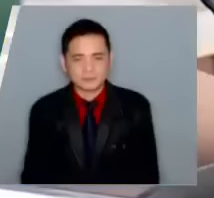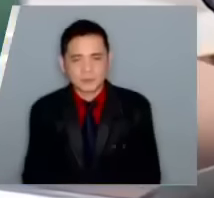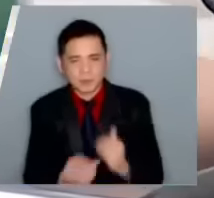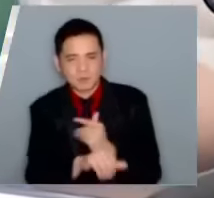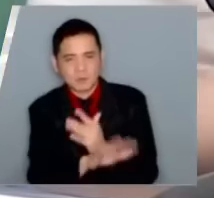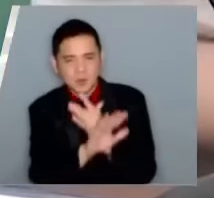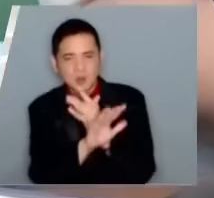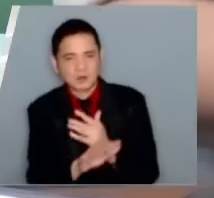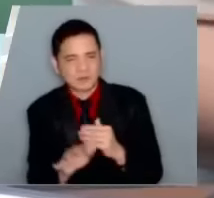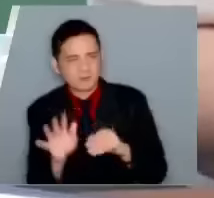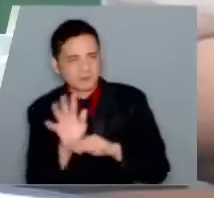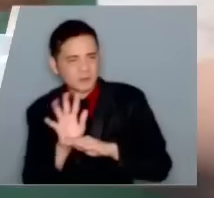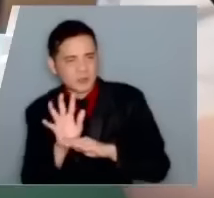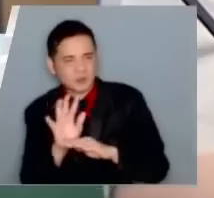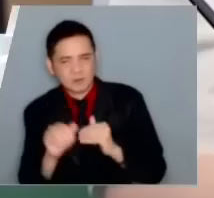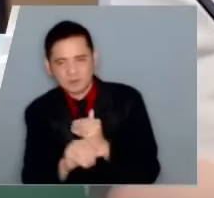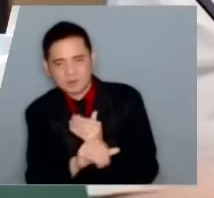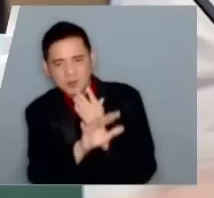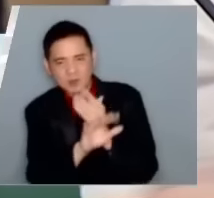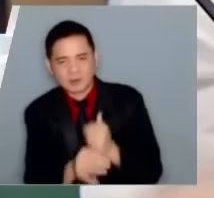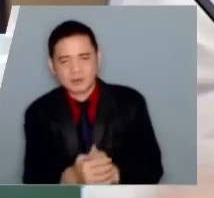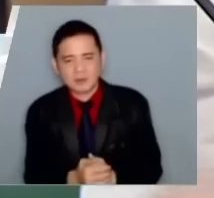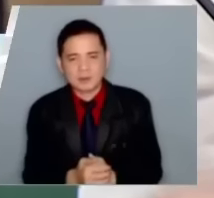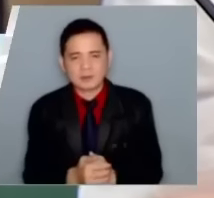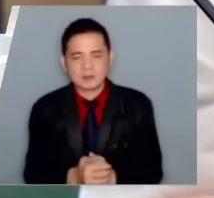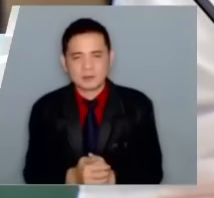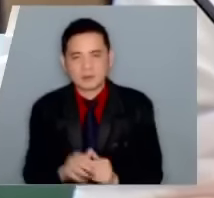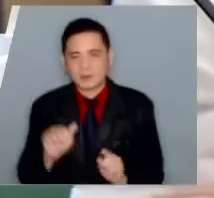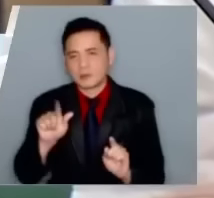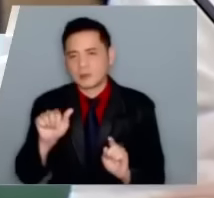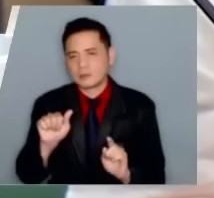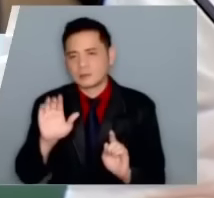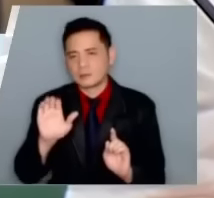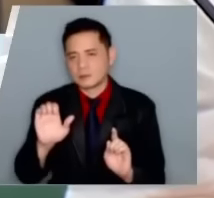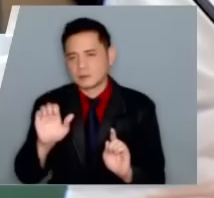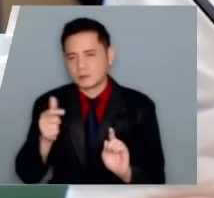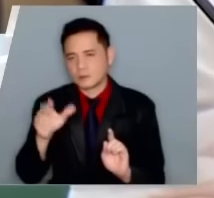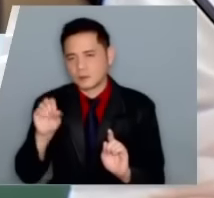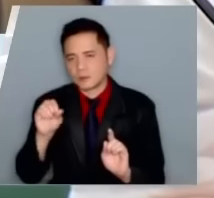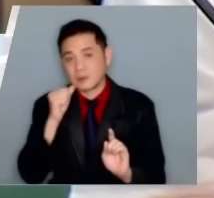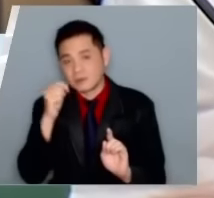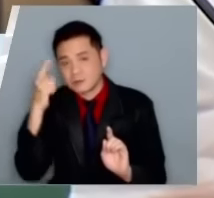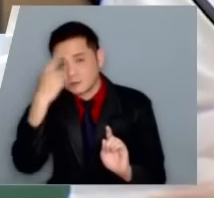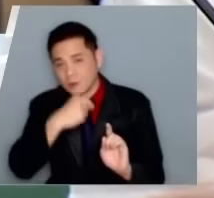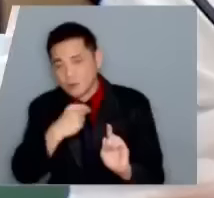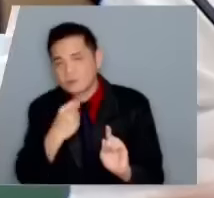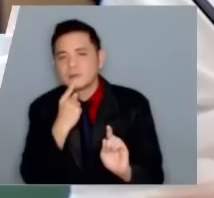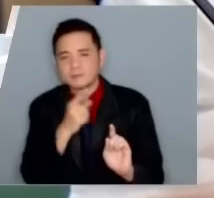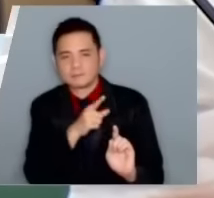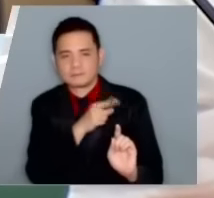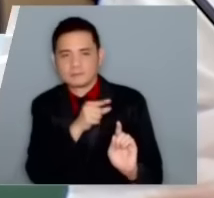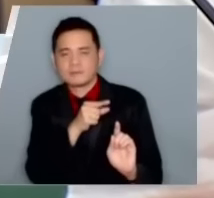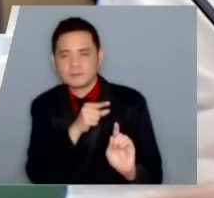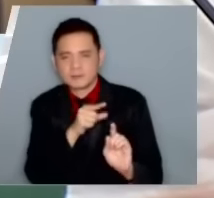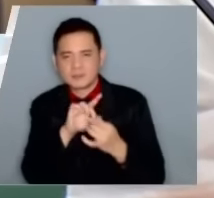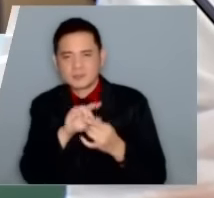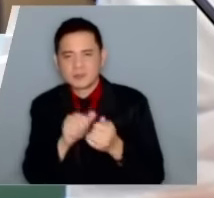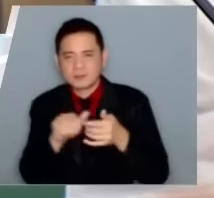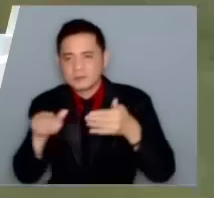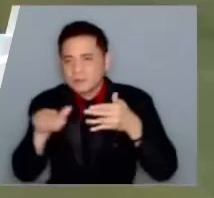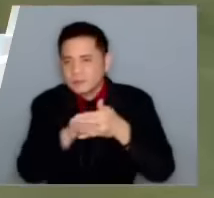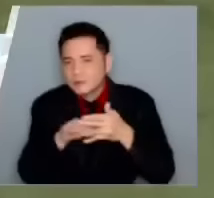not guilty plea si dismissed Bamban Mayor Alice Guo sa kaso niyang qualified human trafficking sa Pasig RTC. Bulsot po yan ang pagkakaugnay